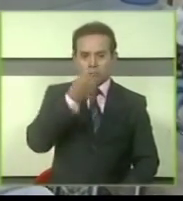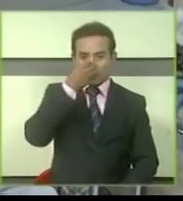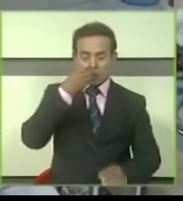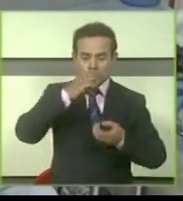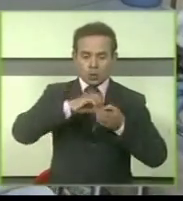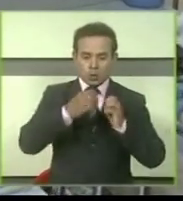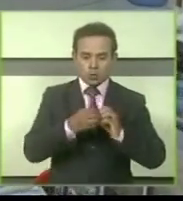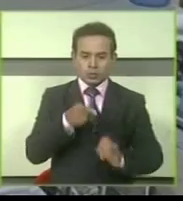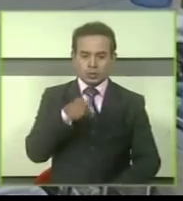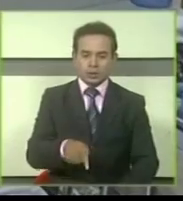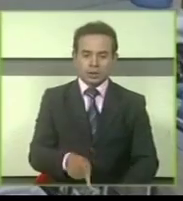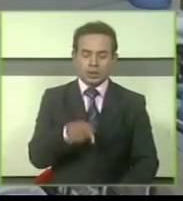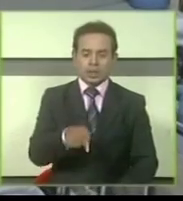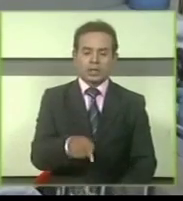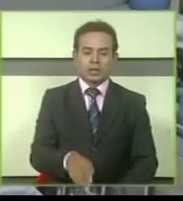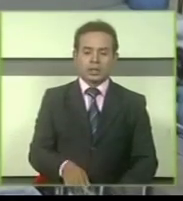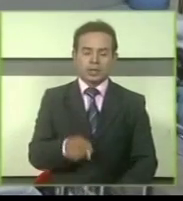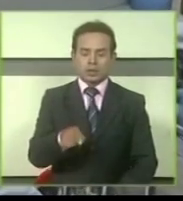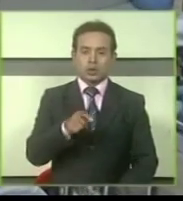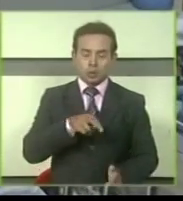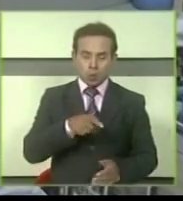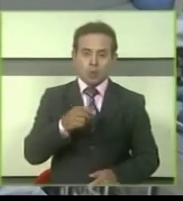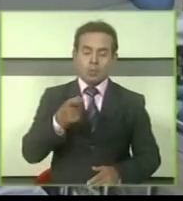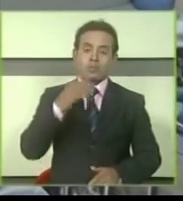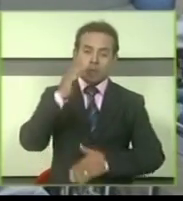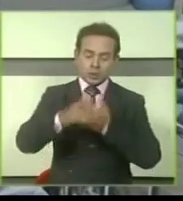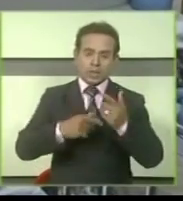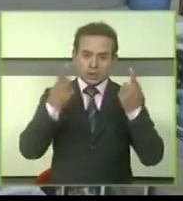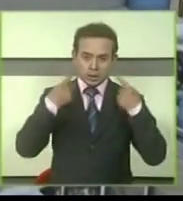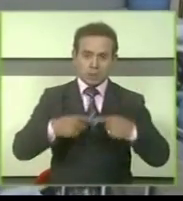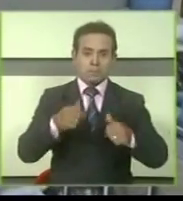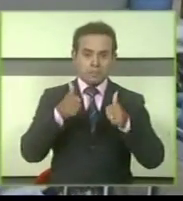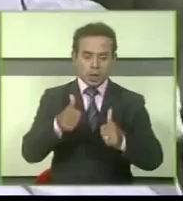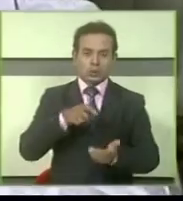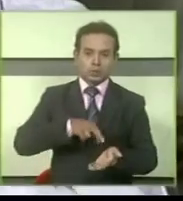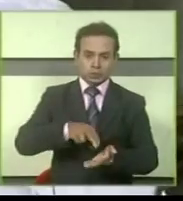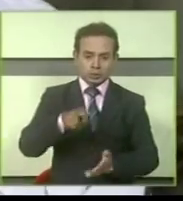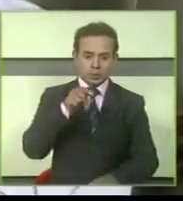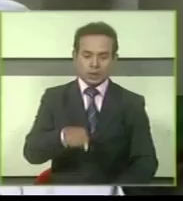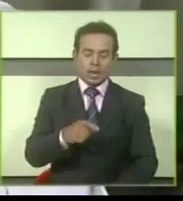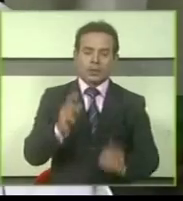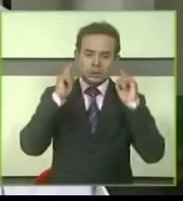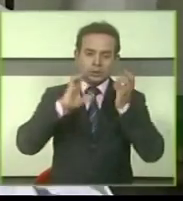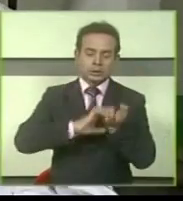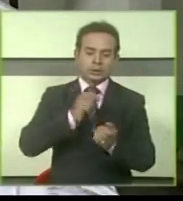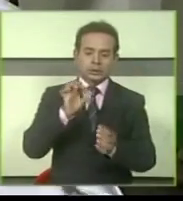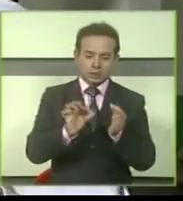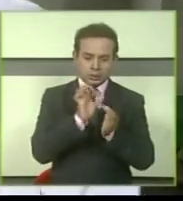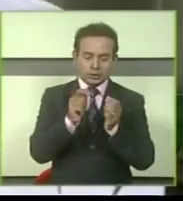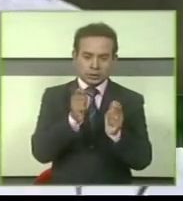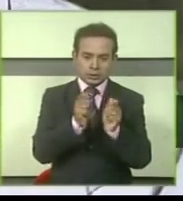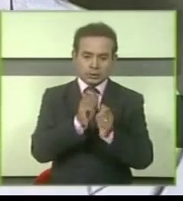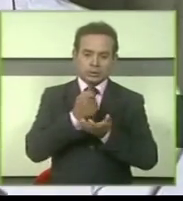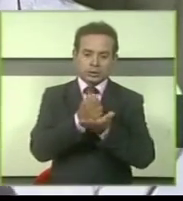ও সামাজিকভাবে যাতে চলতে ফিরতে পারে সেই জন্য আমরা কিছু অপারেশন করে দিই। অনেকে নিতে আসতো, কিন্তু তার